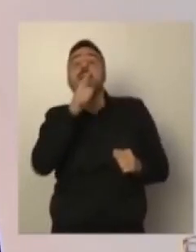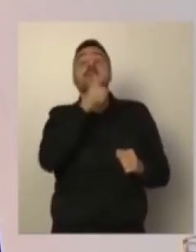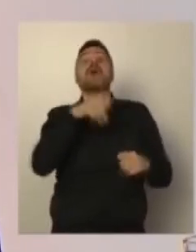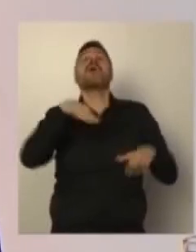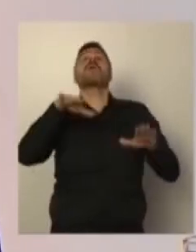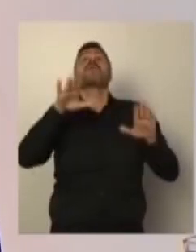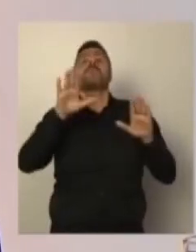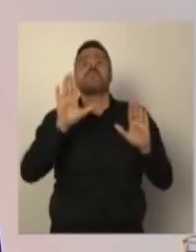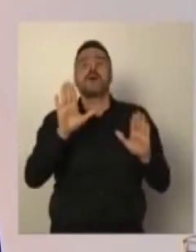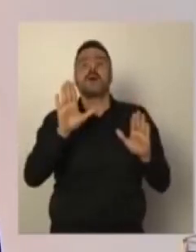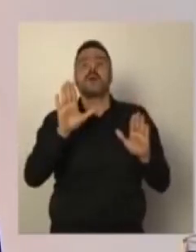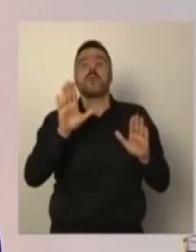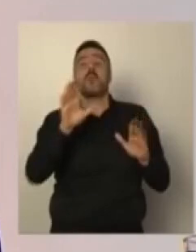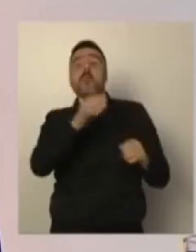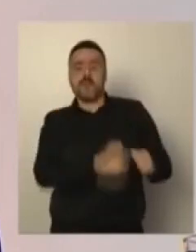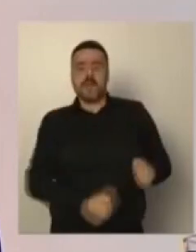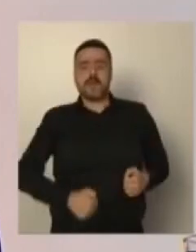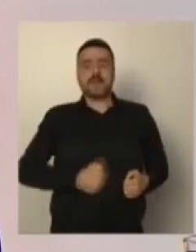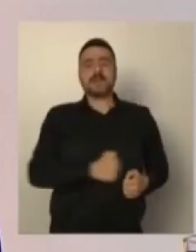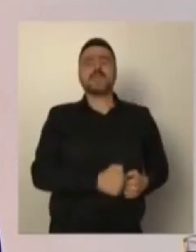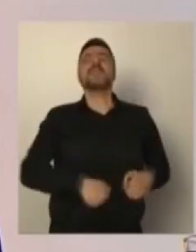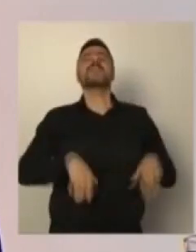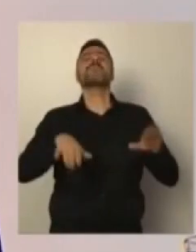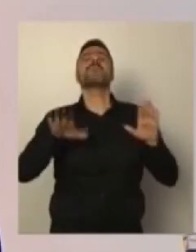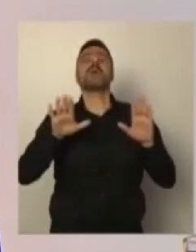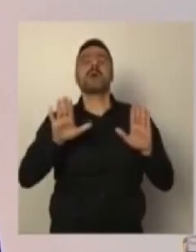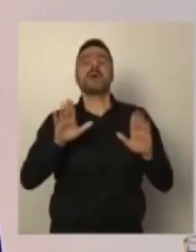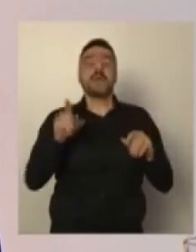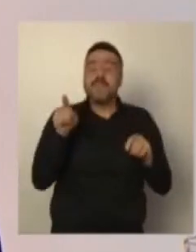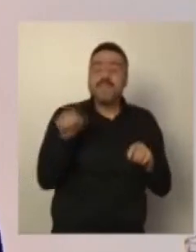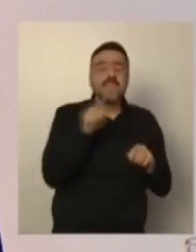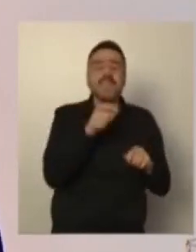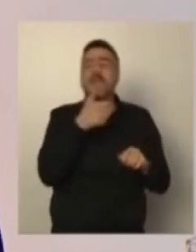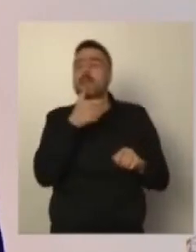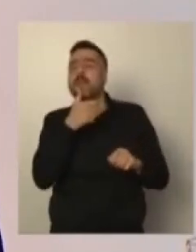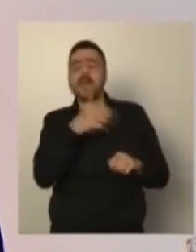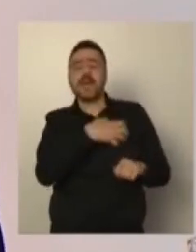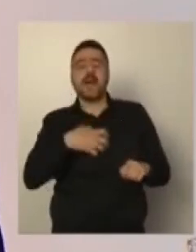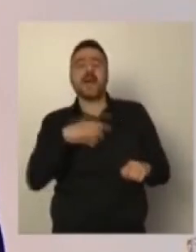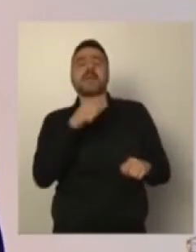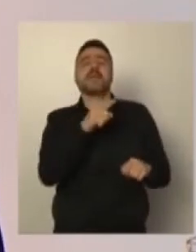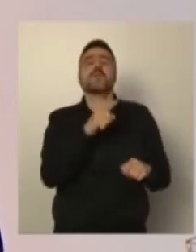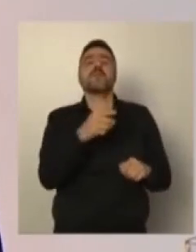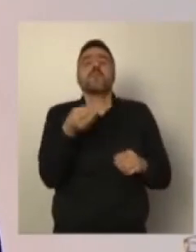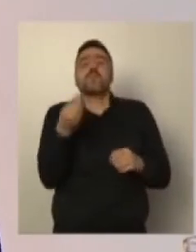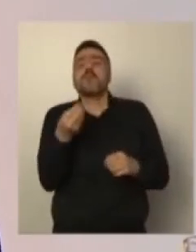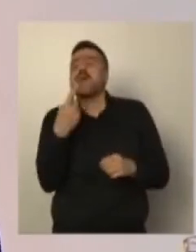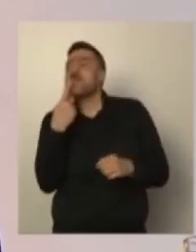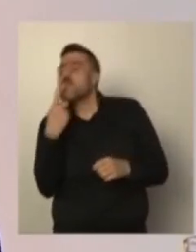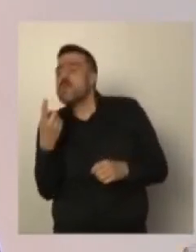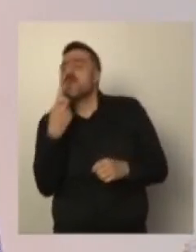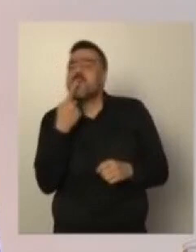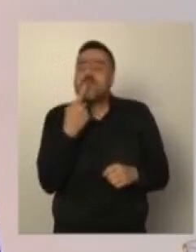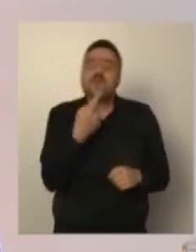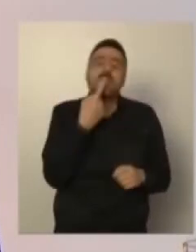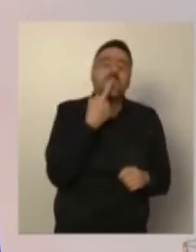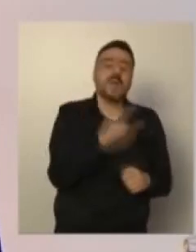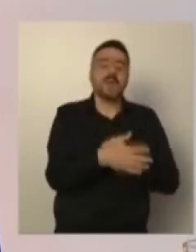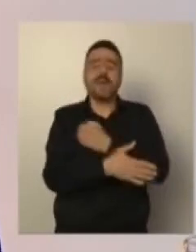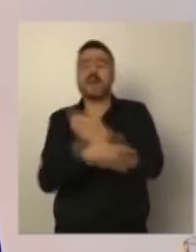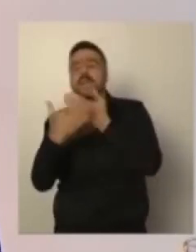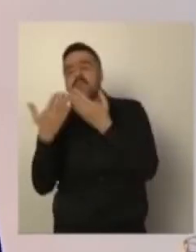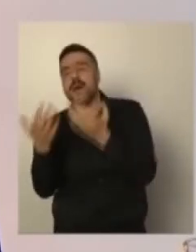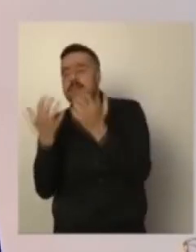deme, onları azarlama. İkisine de gönül alıcı güzel sözler söyle